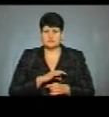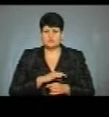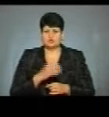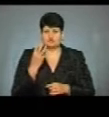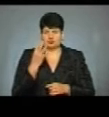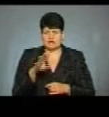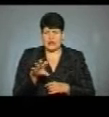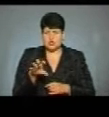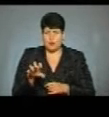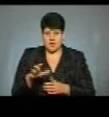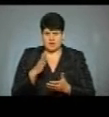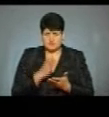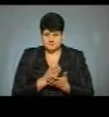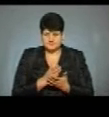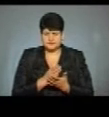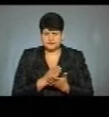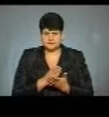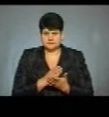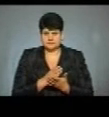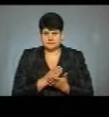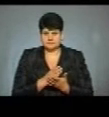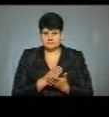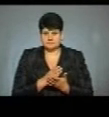4 кінолога, 4 собаки і